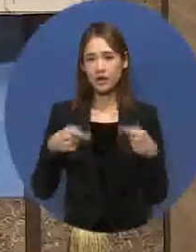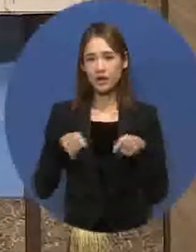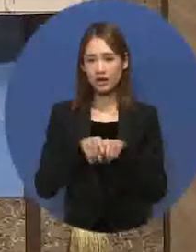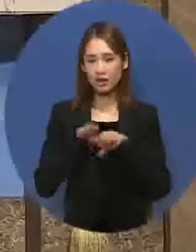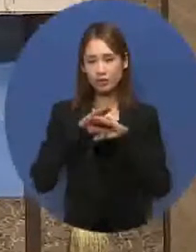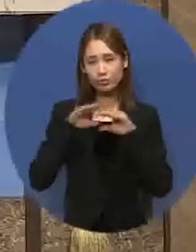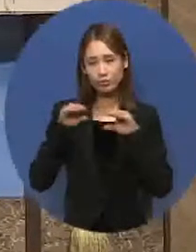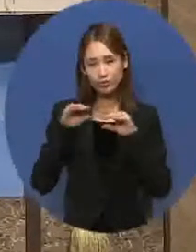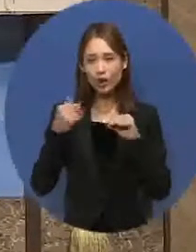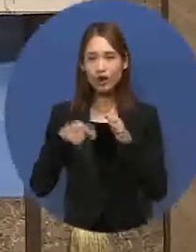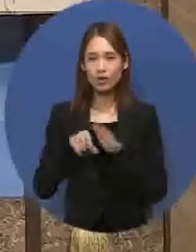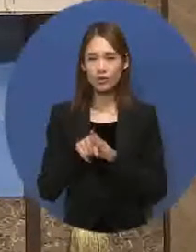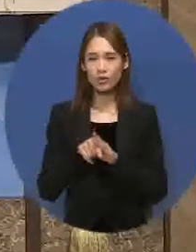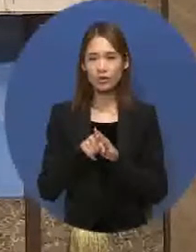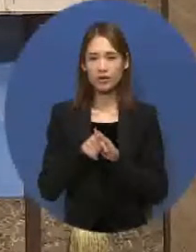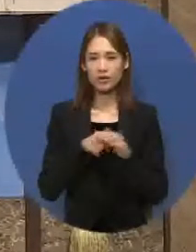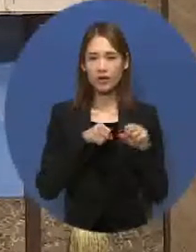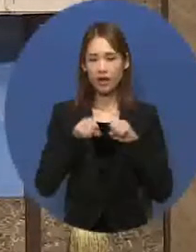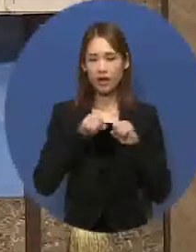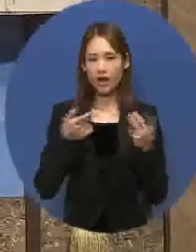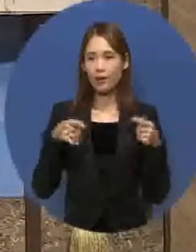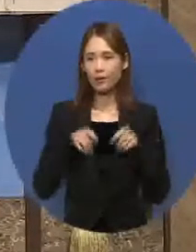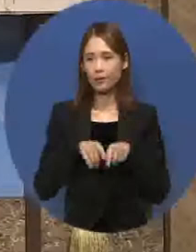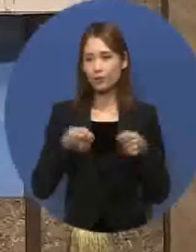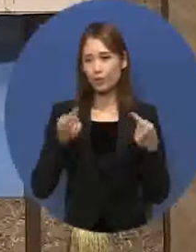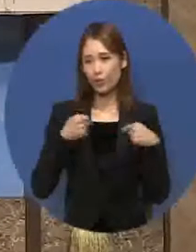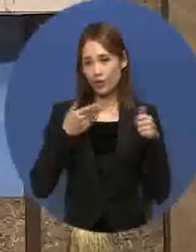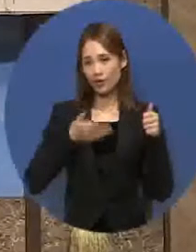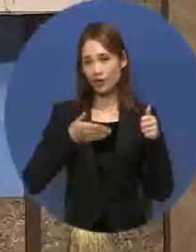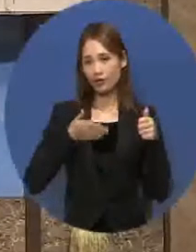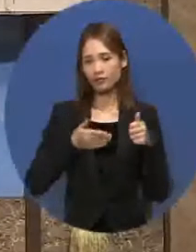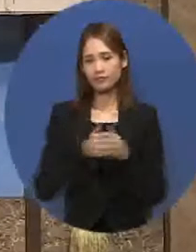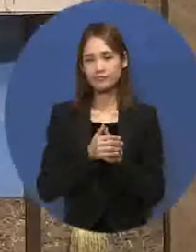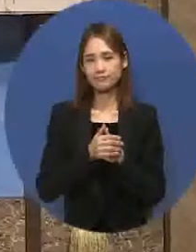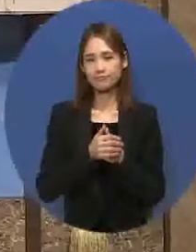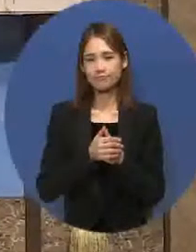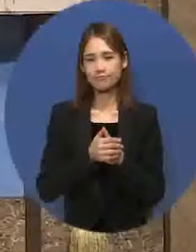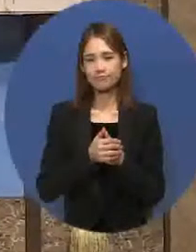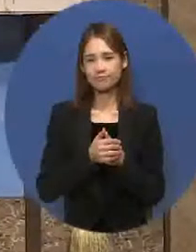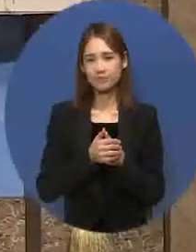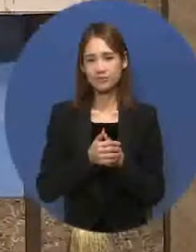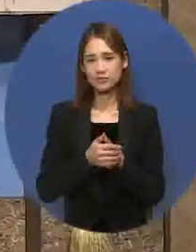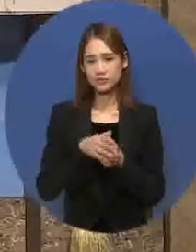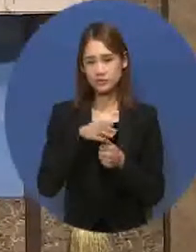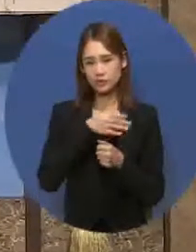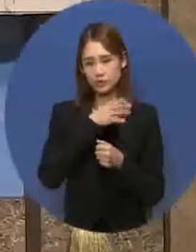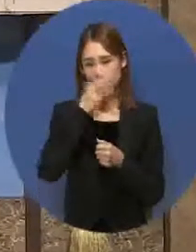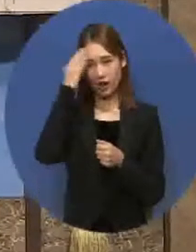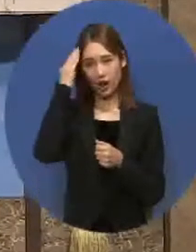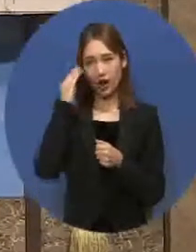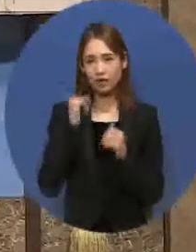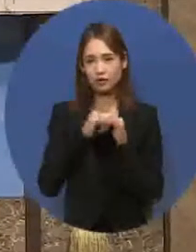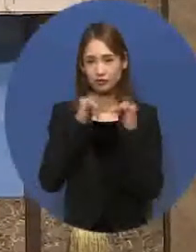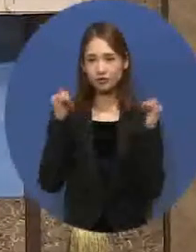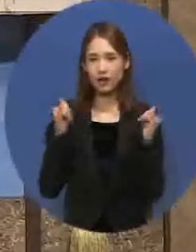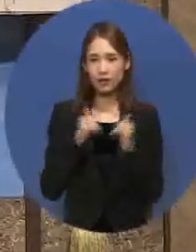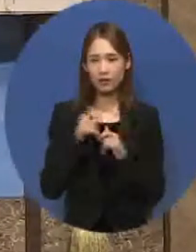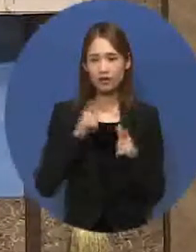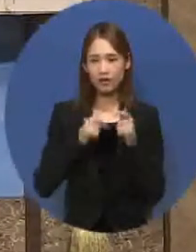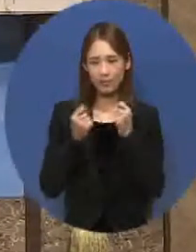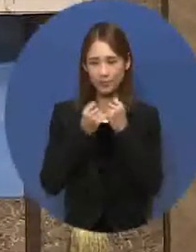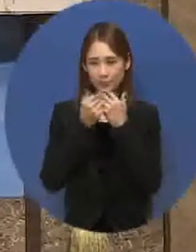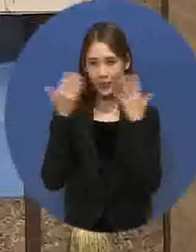함께 풀어나가는 그런 일에 함께 동의해 주시면 우리나라가 우리 사회가 더